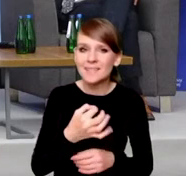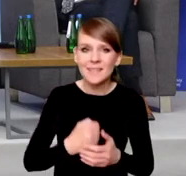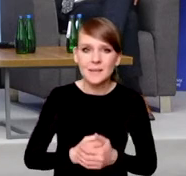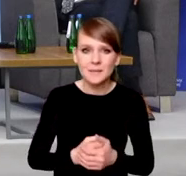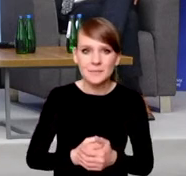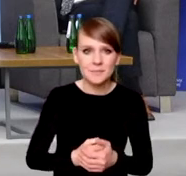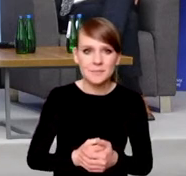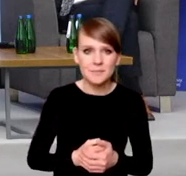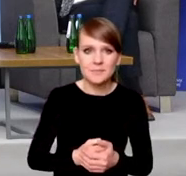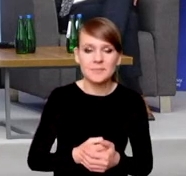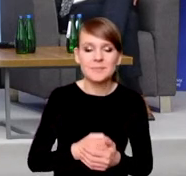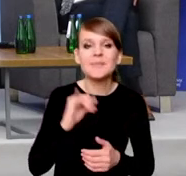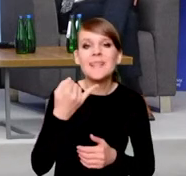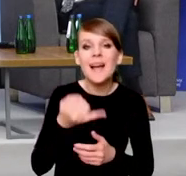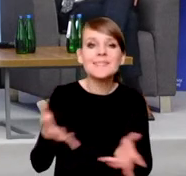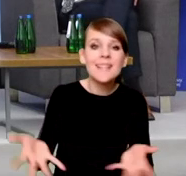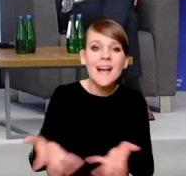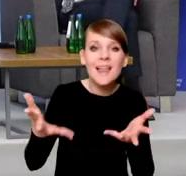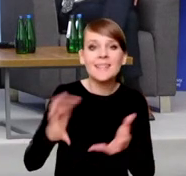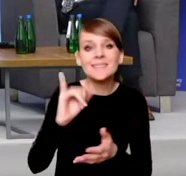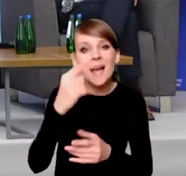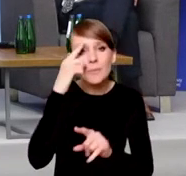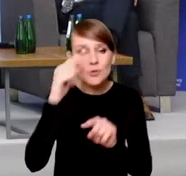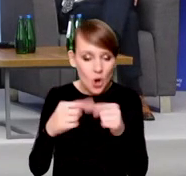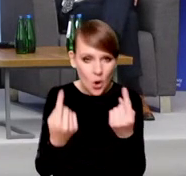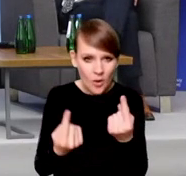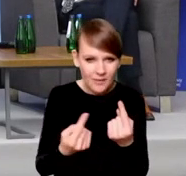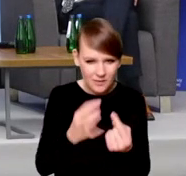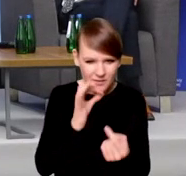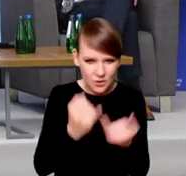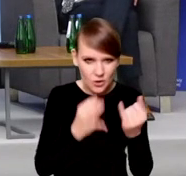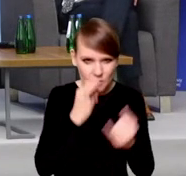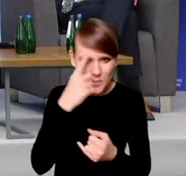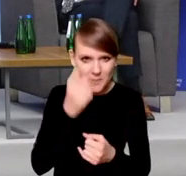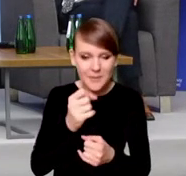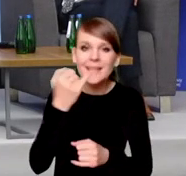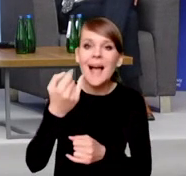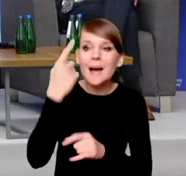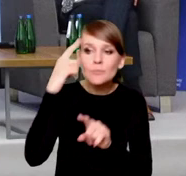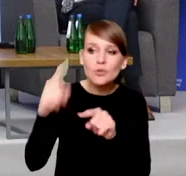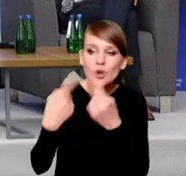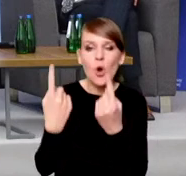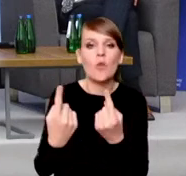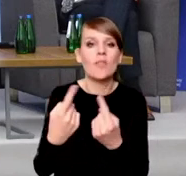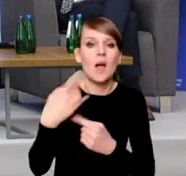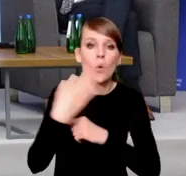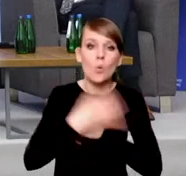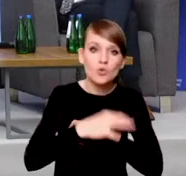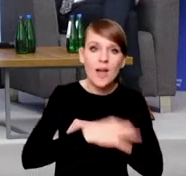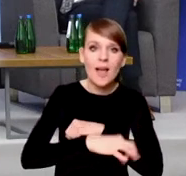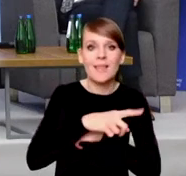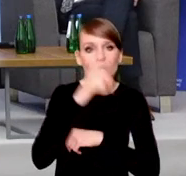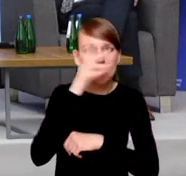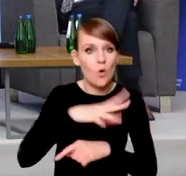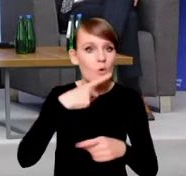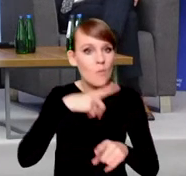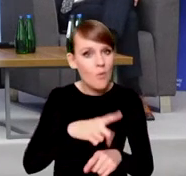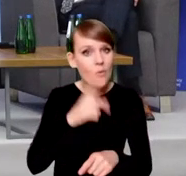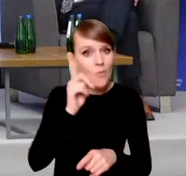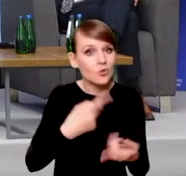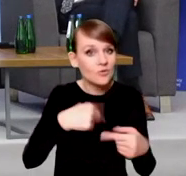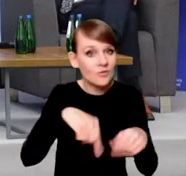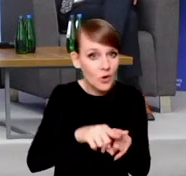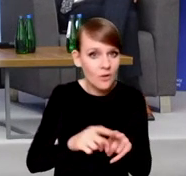jak zachęcić, jak przekonać, o ile dobrze pamiętam, jak przekonać kogoś, że należy tą społeczną odpowiedzialność uczelni realizować. To jako optymistyczny